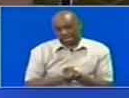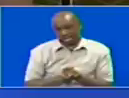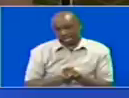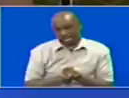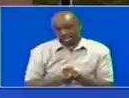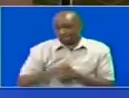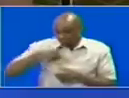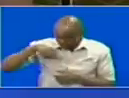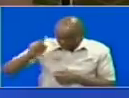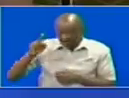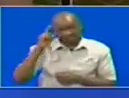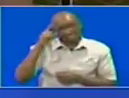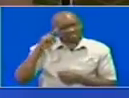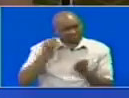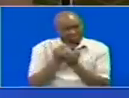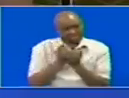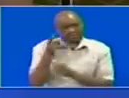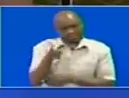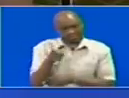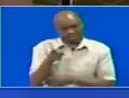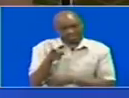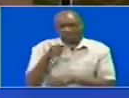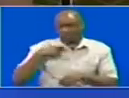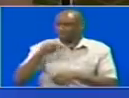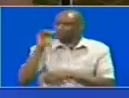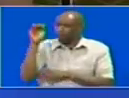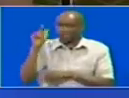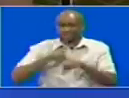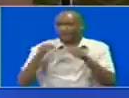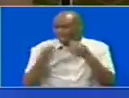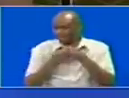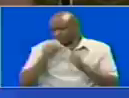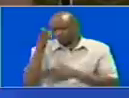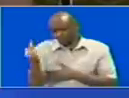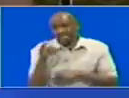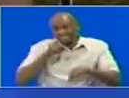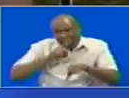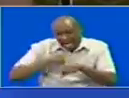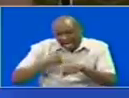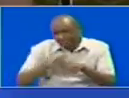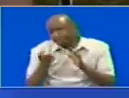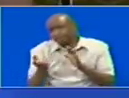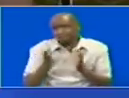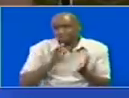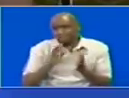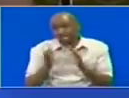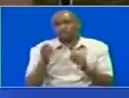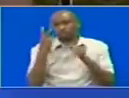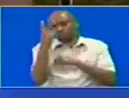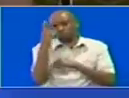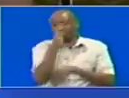Na ilikuwa Saturday. Nilienda asubuhi saa mbili, lakini kufika saa